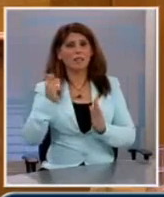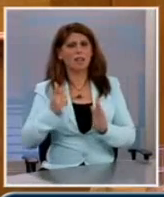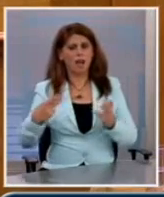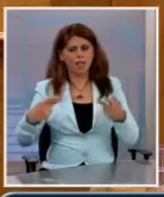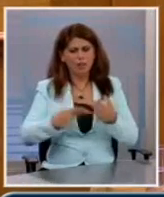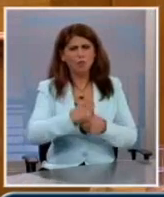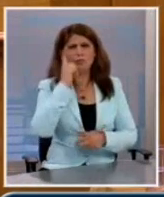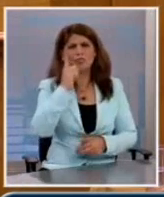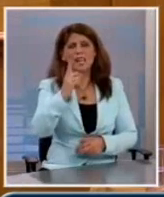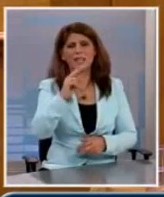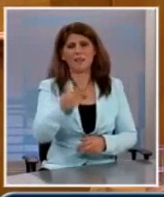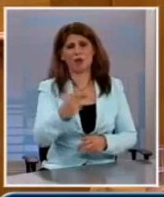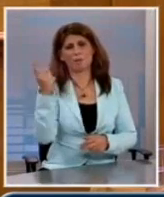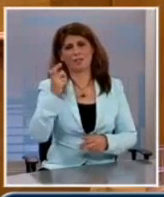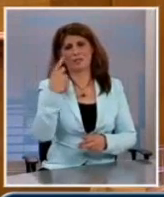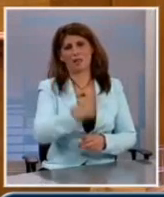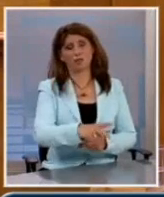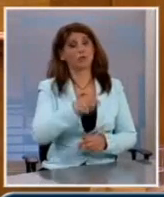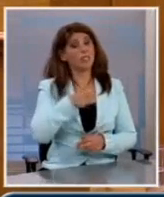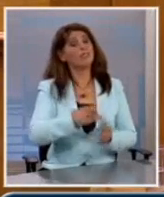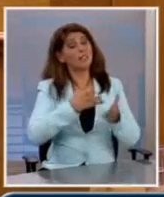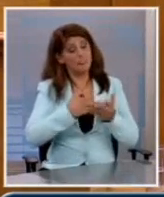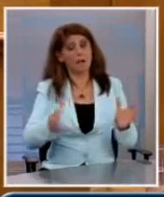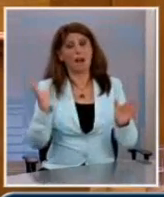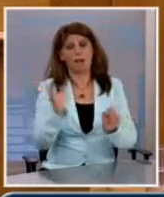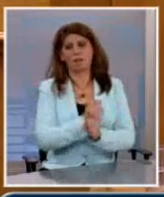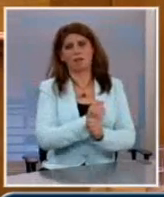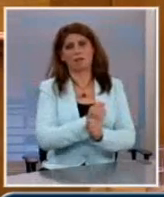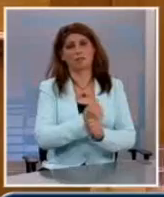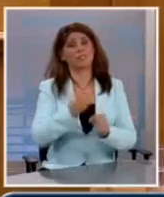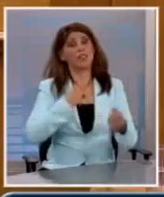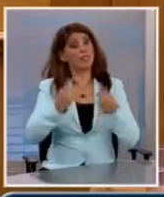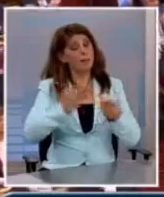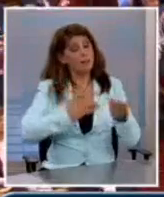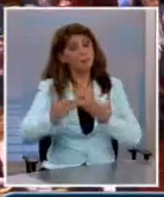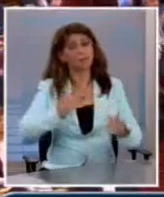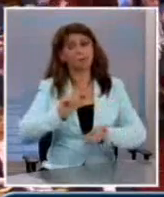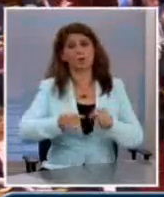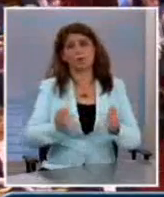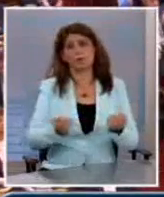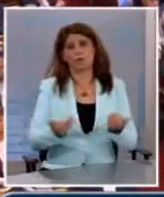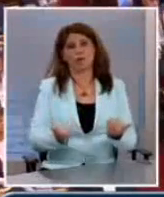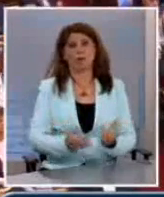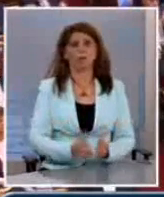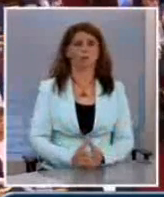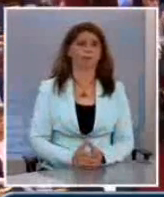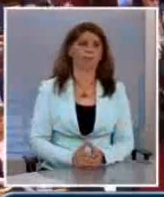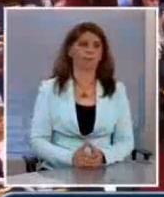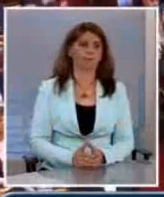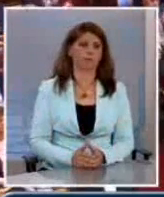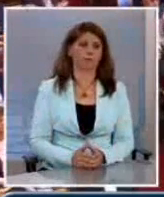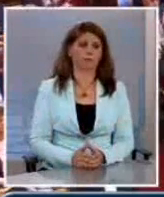κόβεται ούτε ένα ευρώ από τις συντάξεις τους. Και αυτή είναι η μεγάλη κατάκτηση της διαπραγματευτικής προσπάθειας που κάναμε.